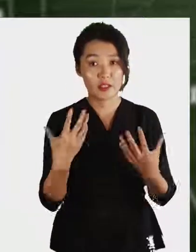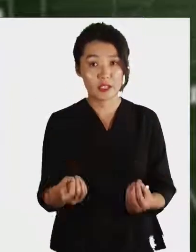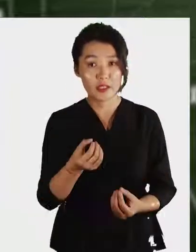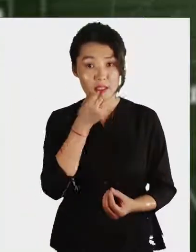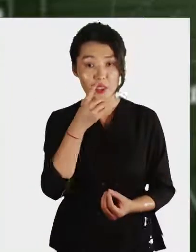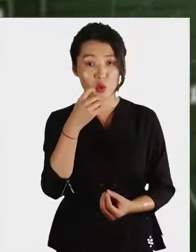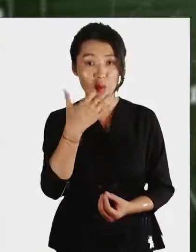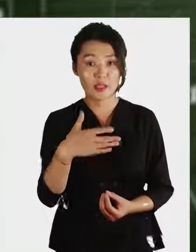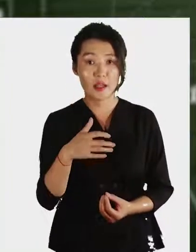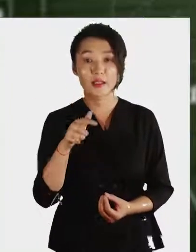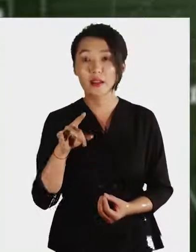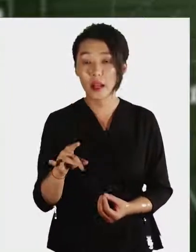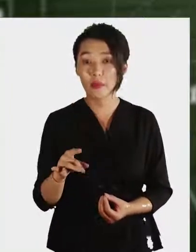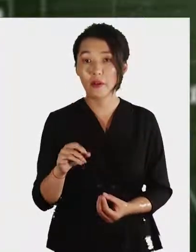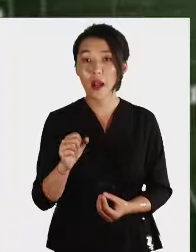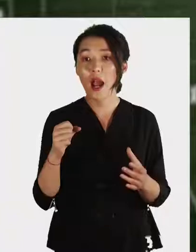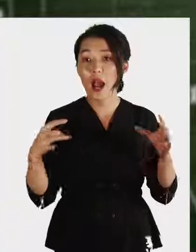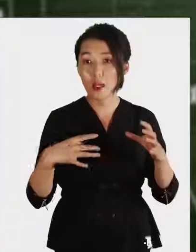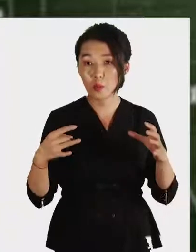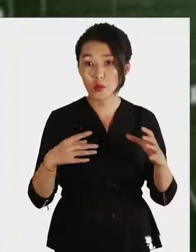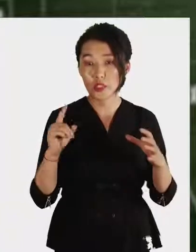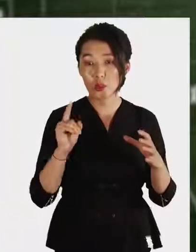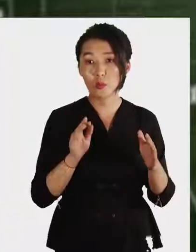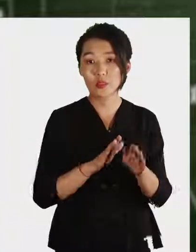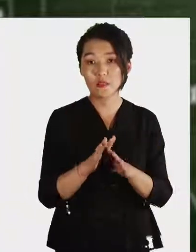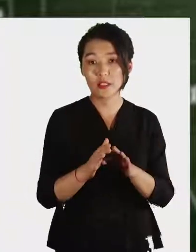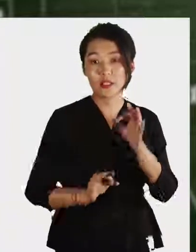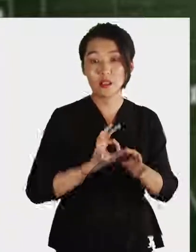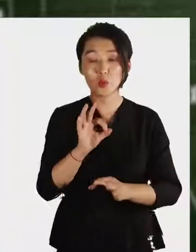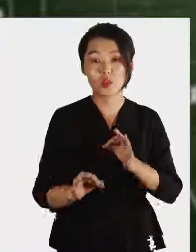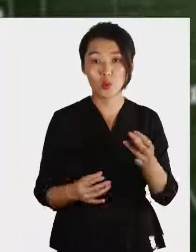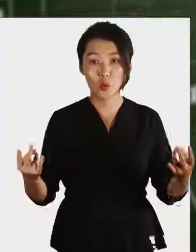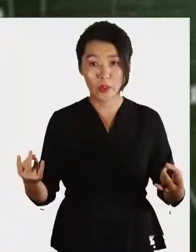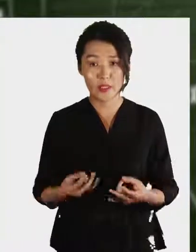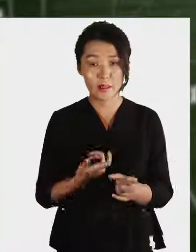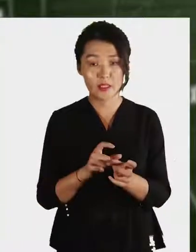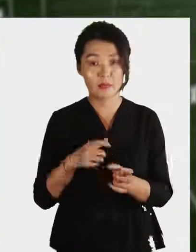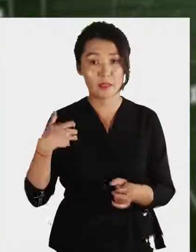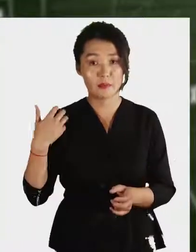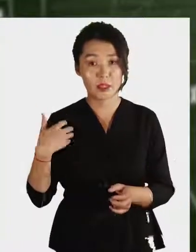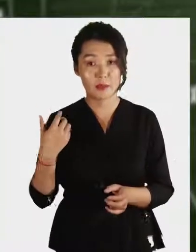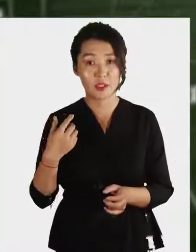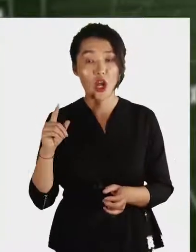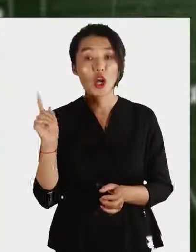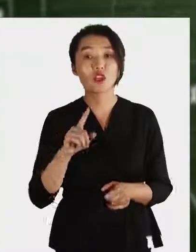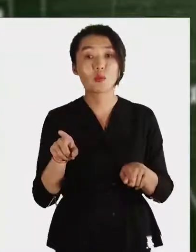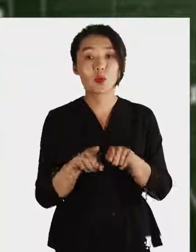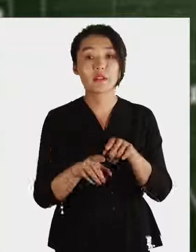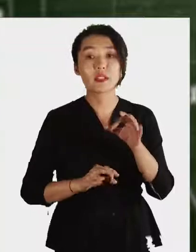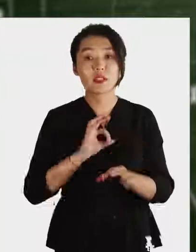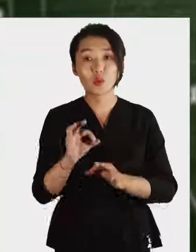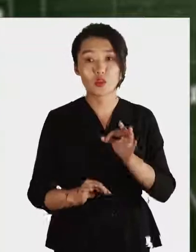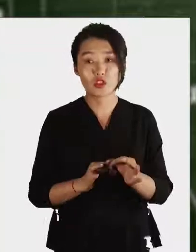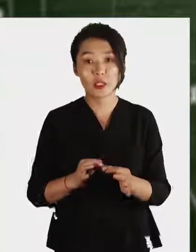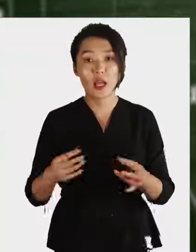что нужно в день съесть 150 граммов арбуза, чтобы удовлетворить суточную потребность в этом витамине. Чему же